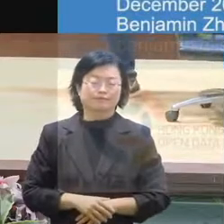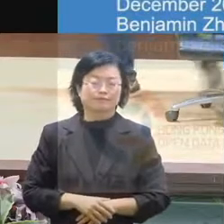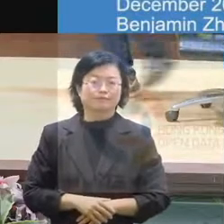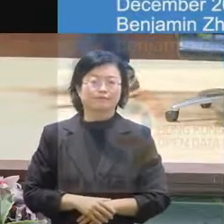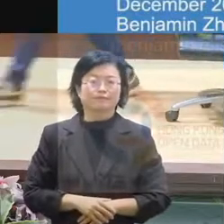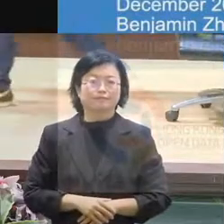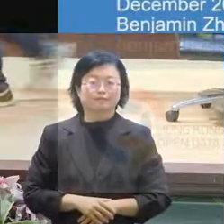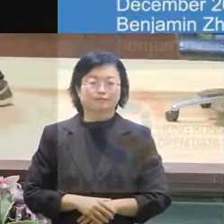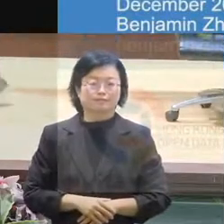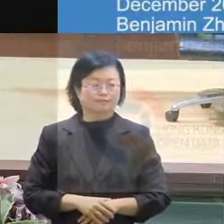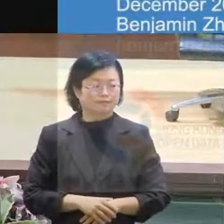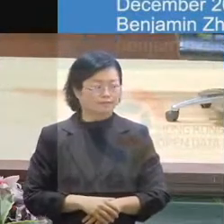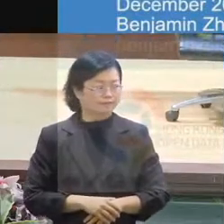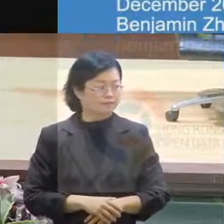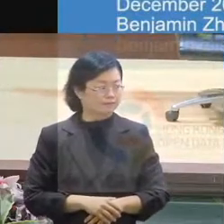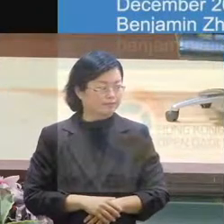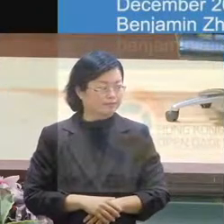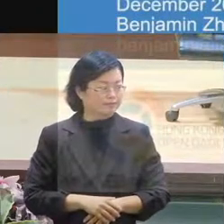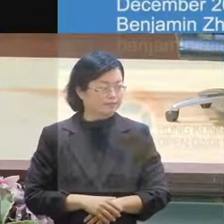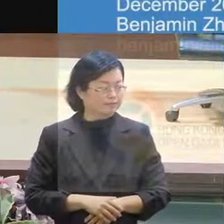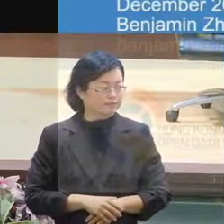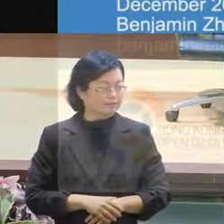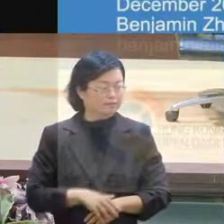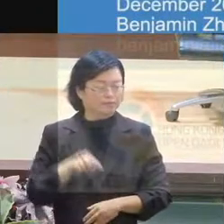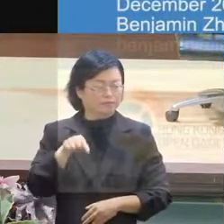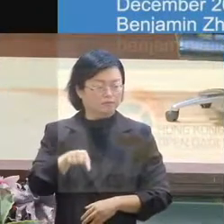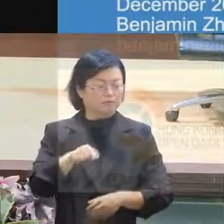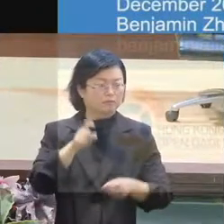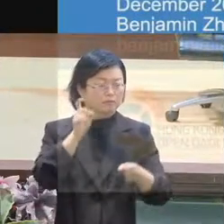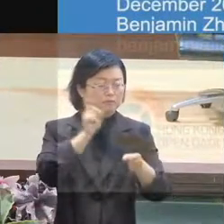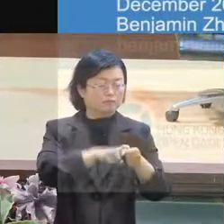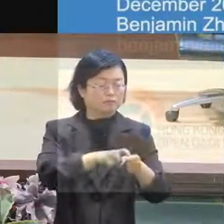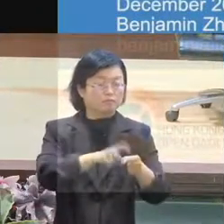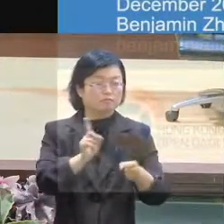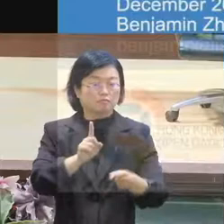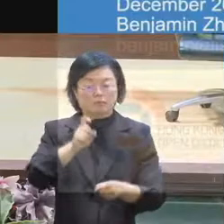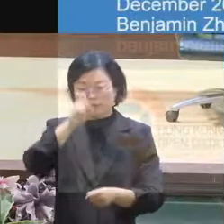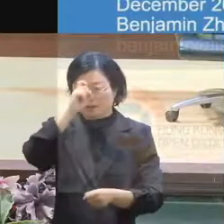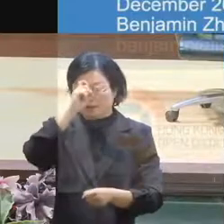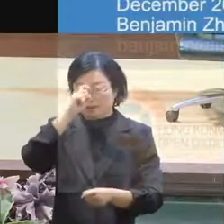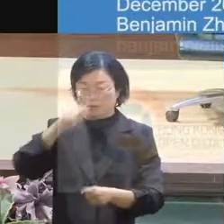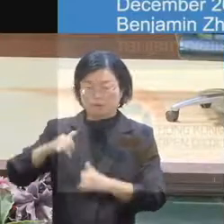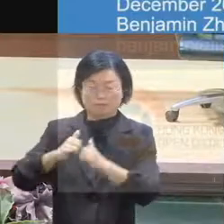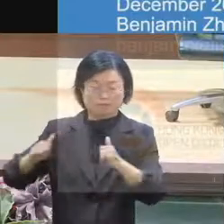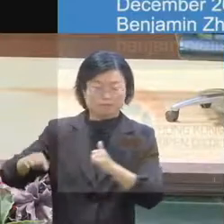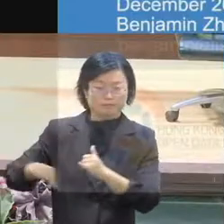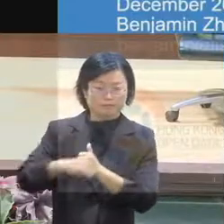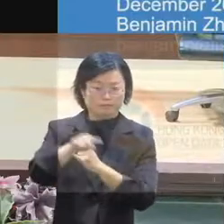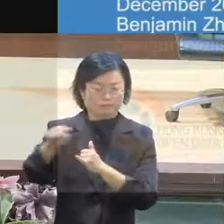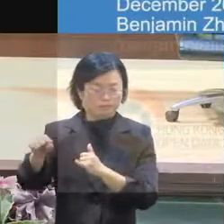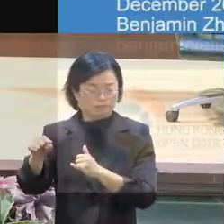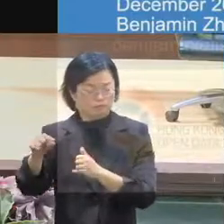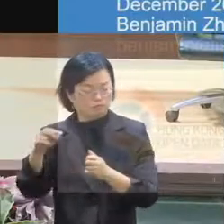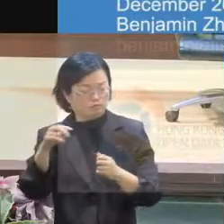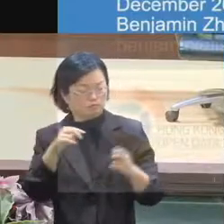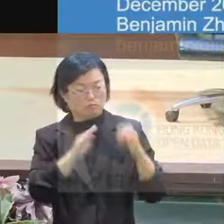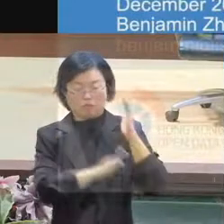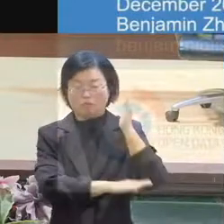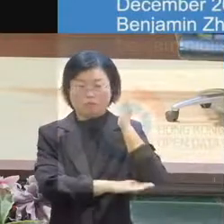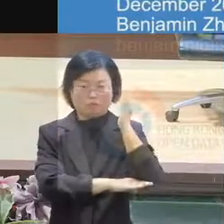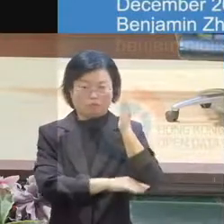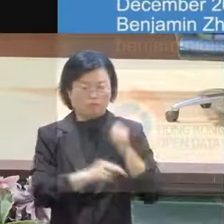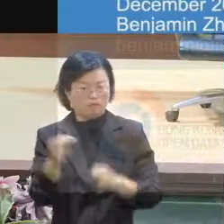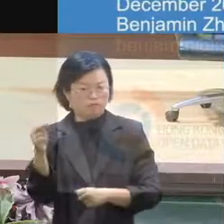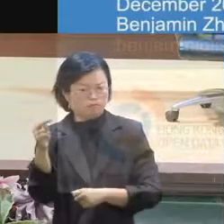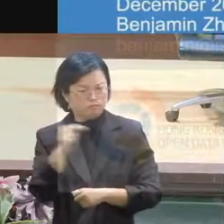个Hong Kong Open Data Index 的目标呢，主要是希望从民间的角度来看看，来观察香港的